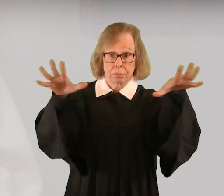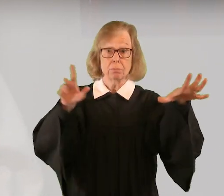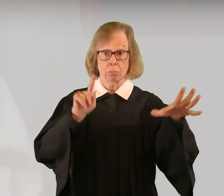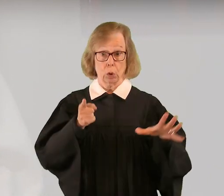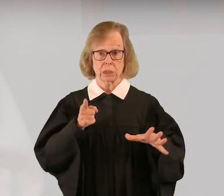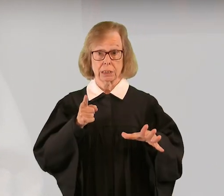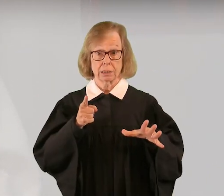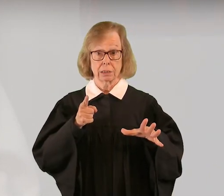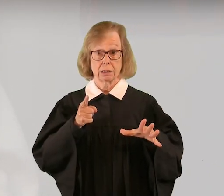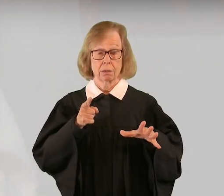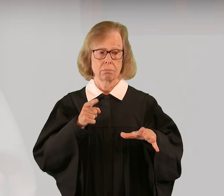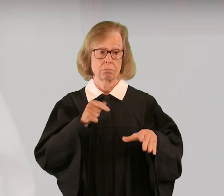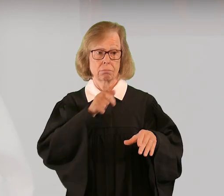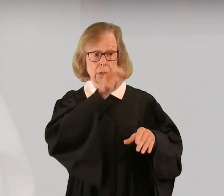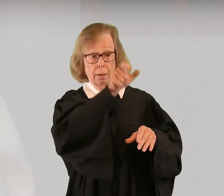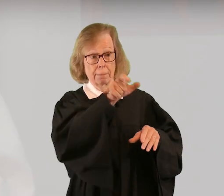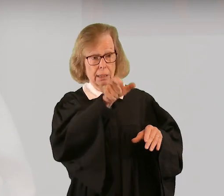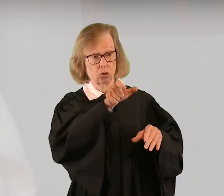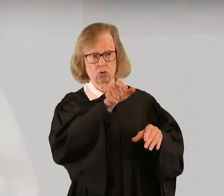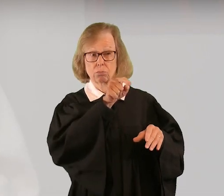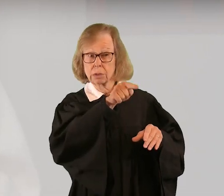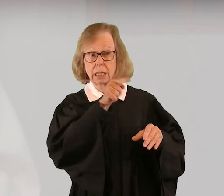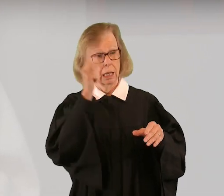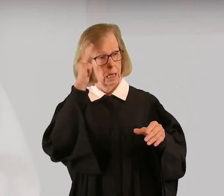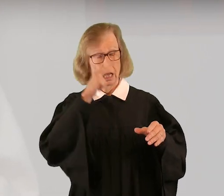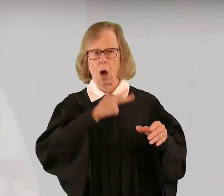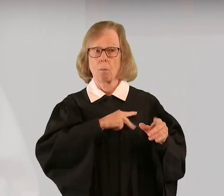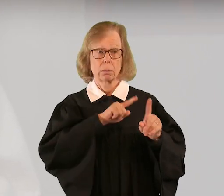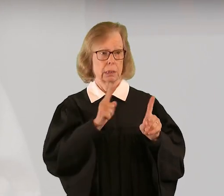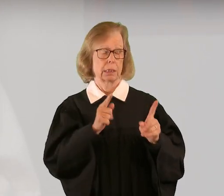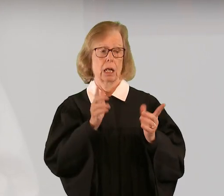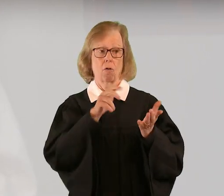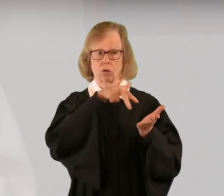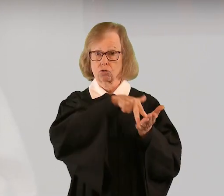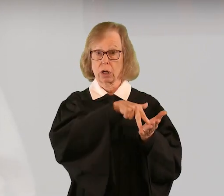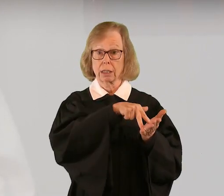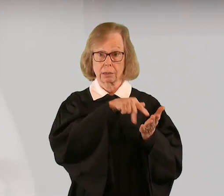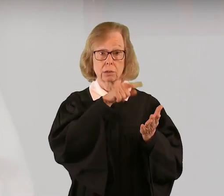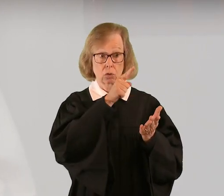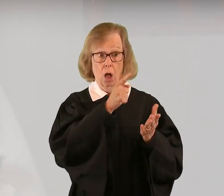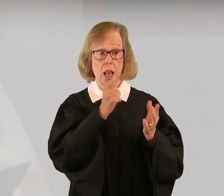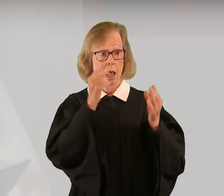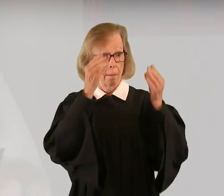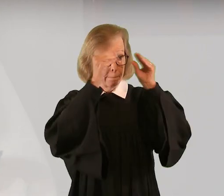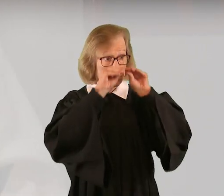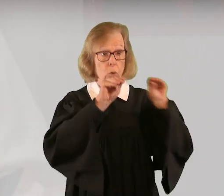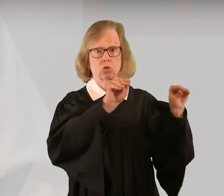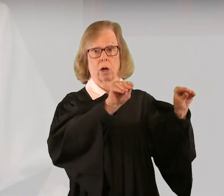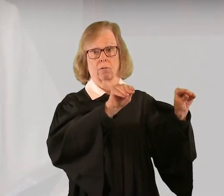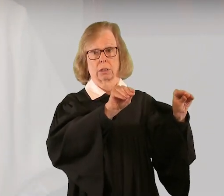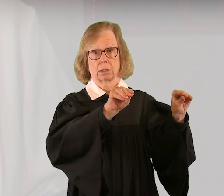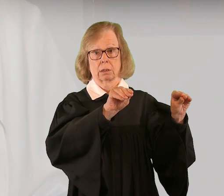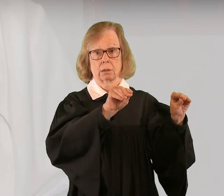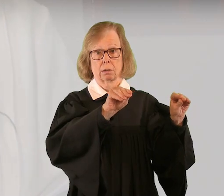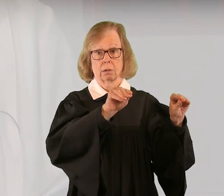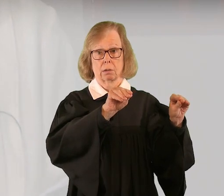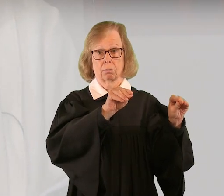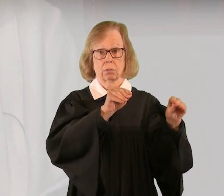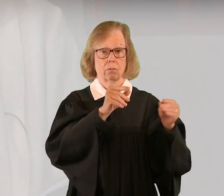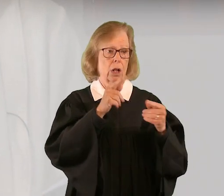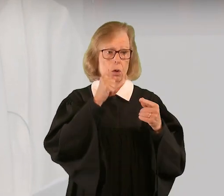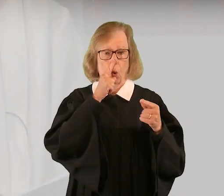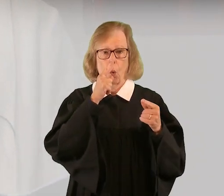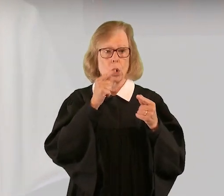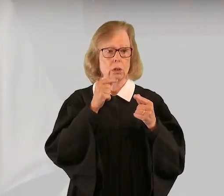die nicht an den Auferstandenen glauben. Zahlreiche Projekte an ganz ungewöhnlichen